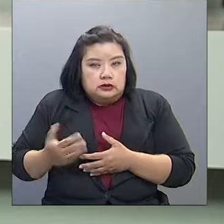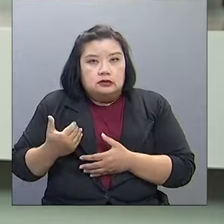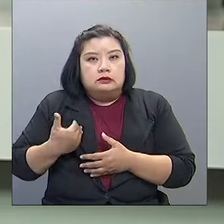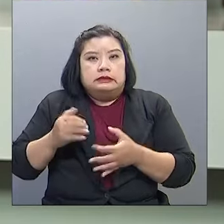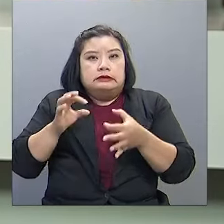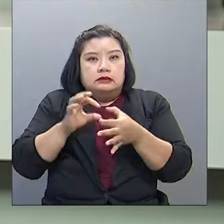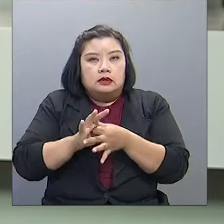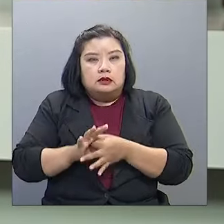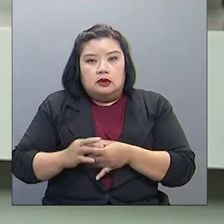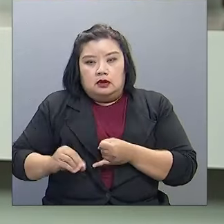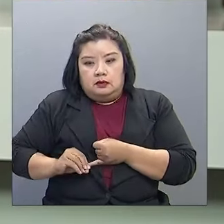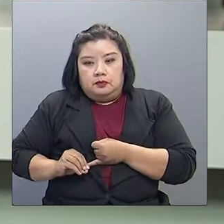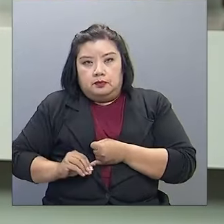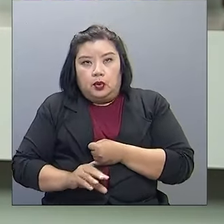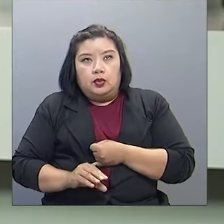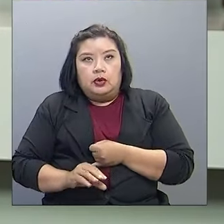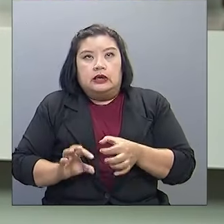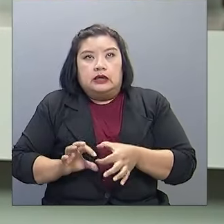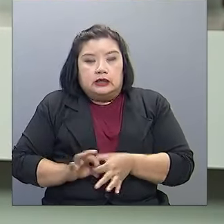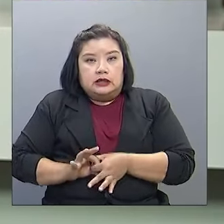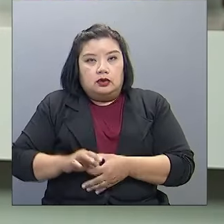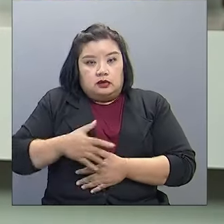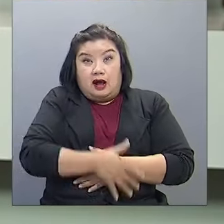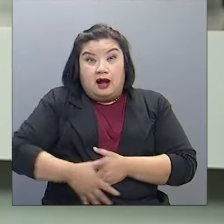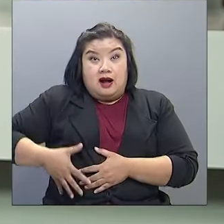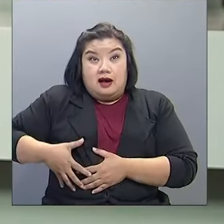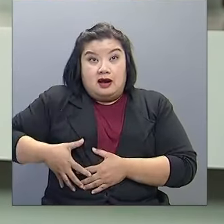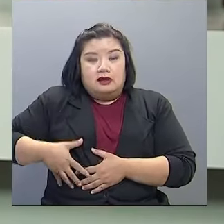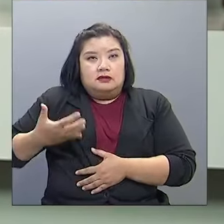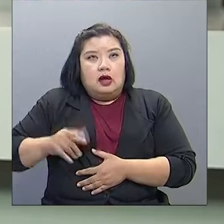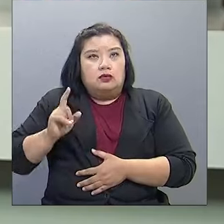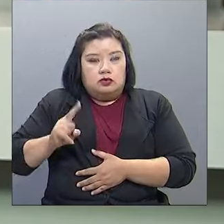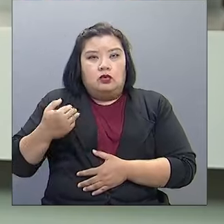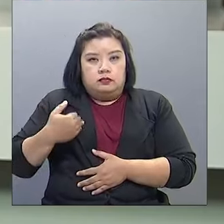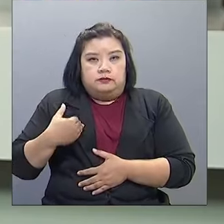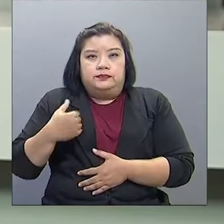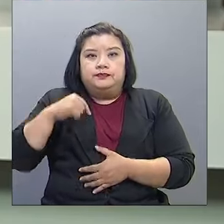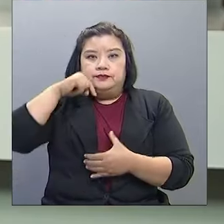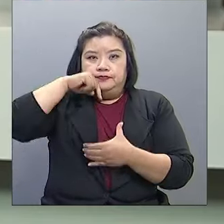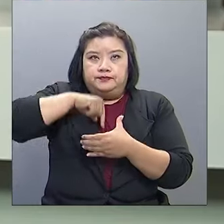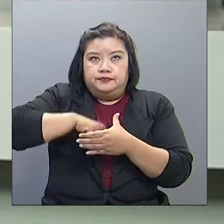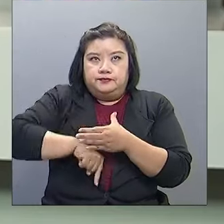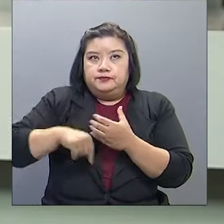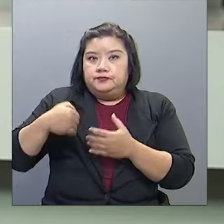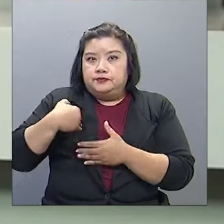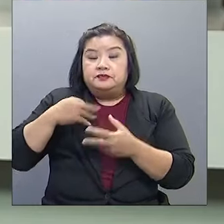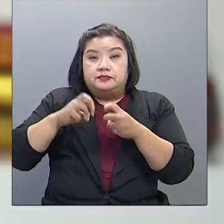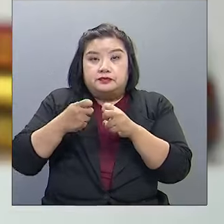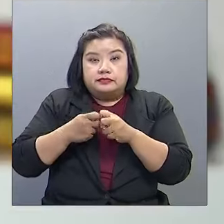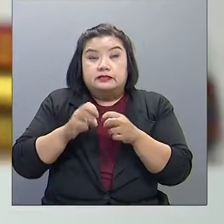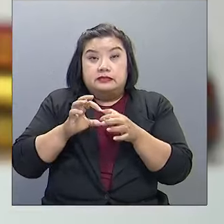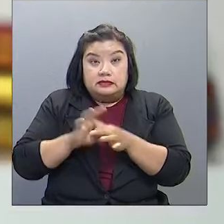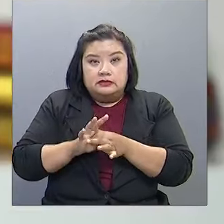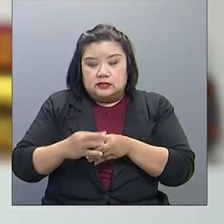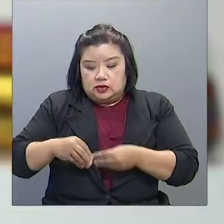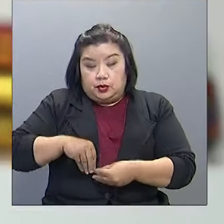ำดีเนี่ยครับหลุดออกมาแล้วมาติดที่ท่อหลังนะครับในกลุ่มนี้ต้องเป็นการรักษาโดยเพราะว่าอาจจะมีปัญหาเรื่องอักเสบของท่อน้ำดี